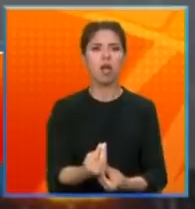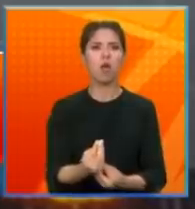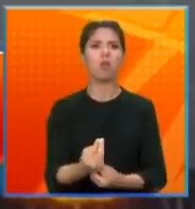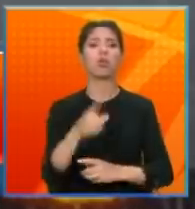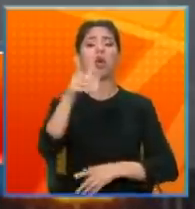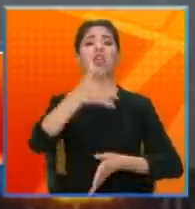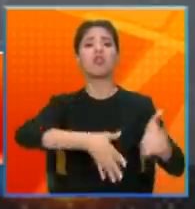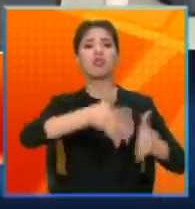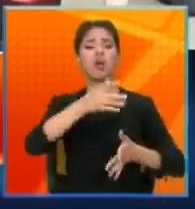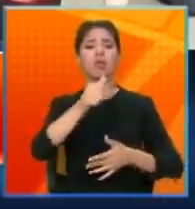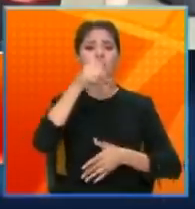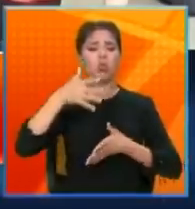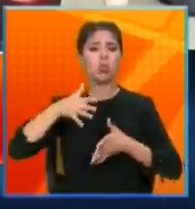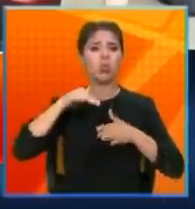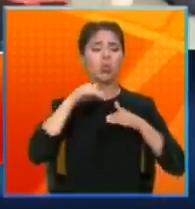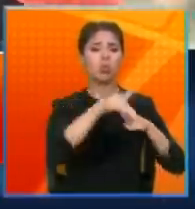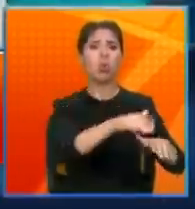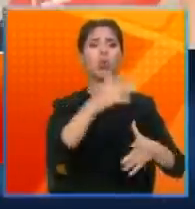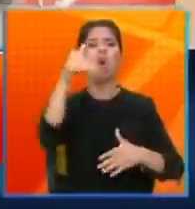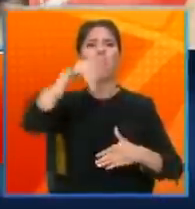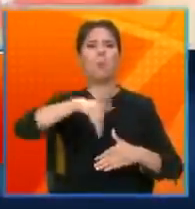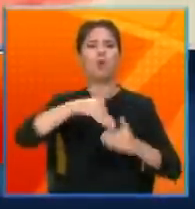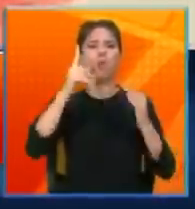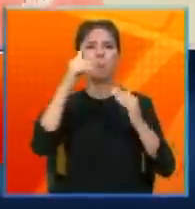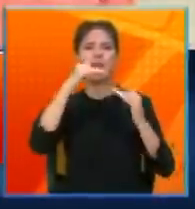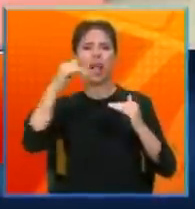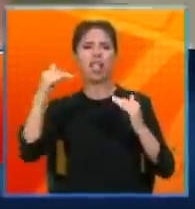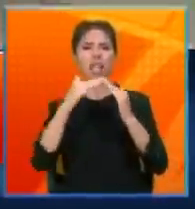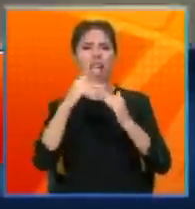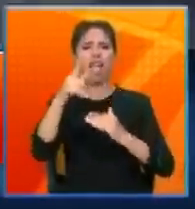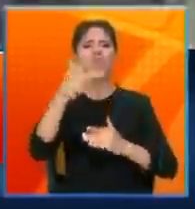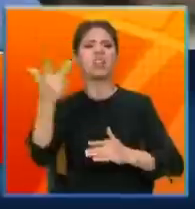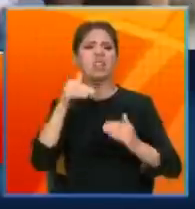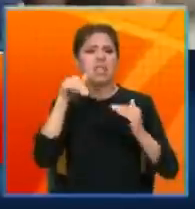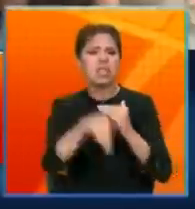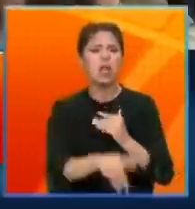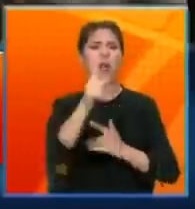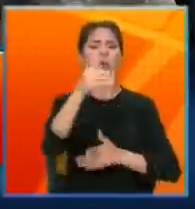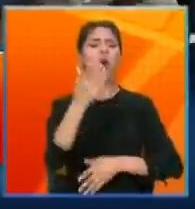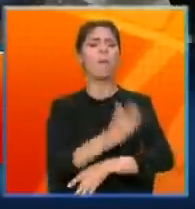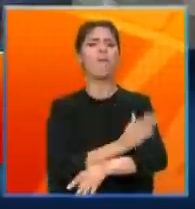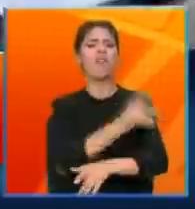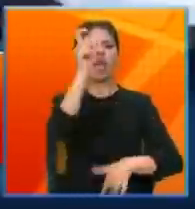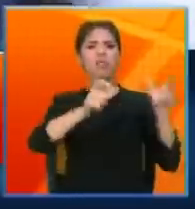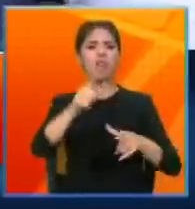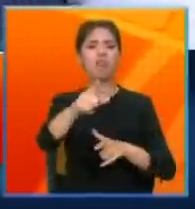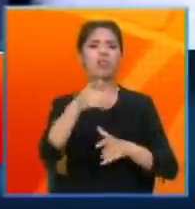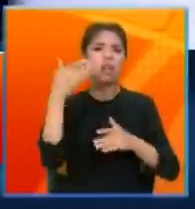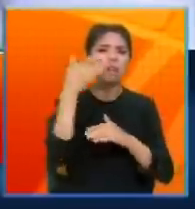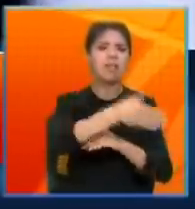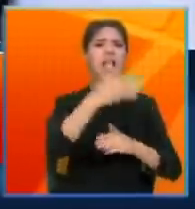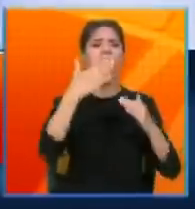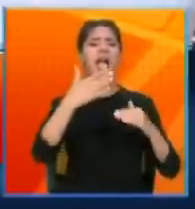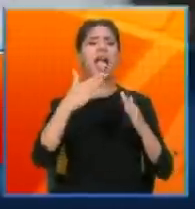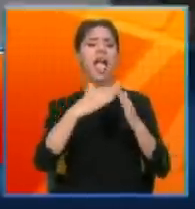kez. Caddeye dolan su, bodrum kattaki bir eve olanca hızıyla doldu. İlk iş mahalleli devreye girdi. Evin